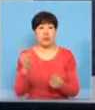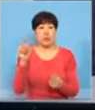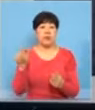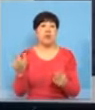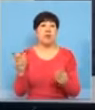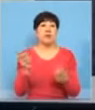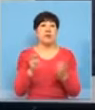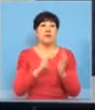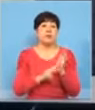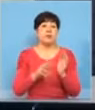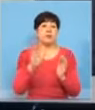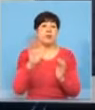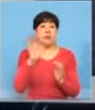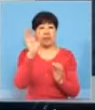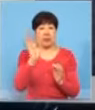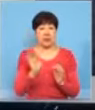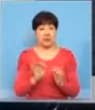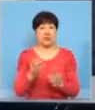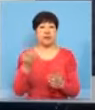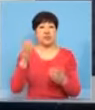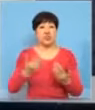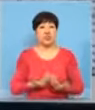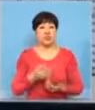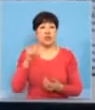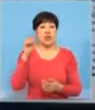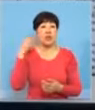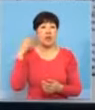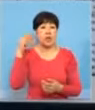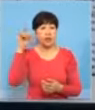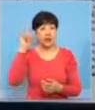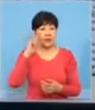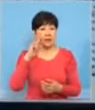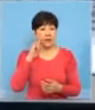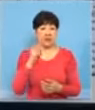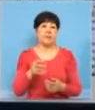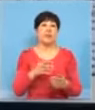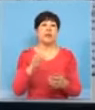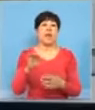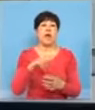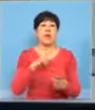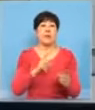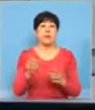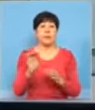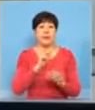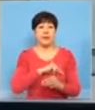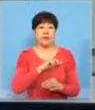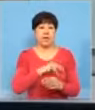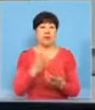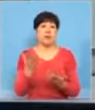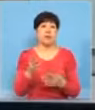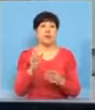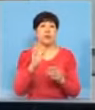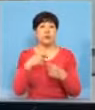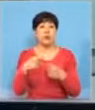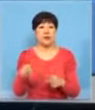из которых будут жители республики, передает пресс-служба «Казпочты». Операторы почтовых отделений будут оформлять электронные билеты через официальный сайт